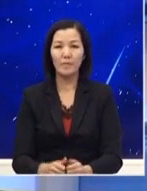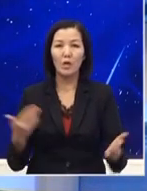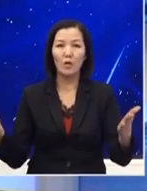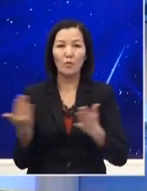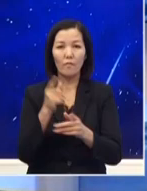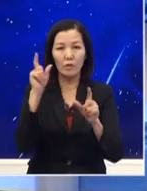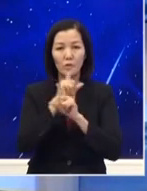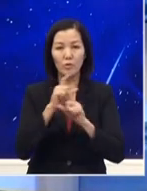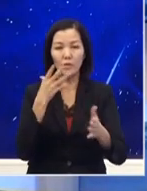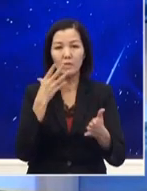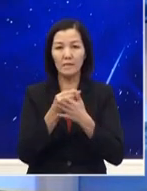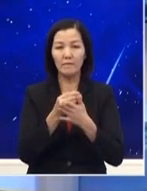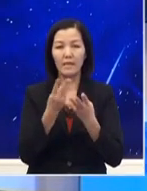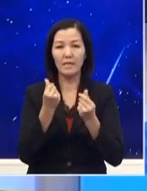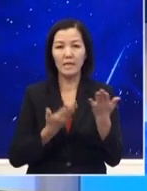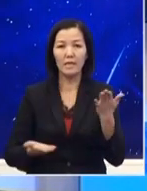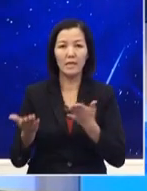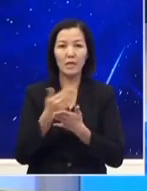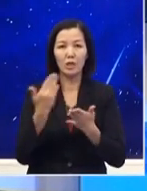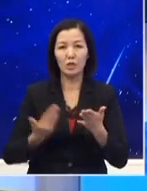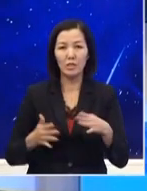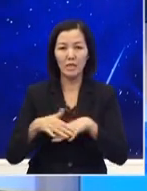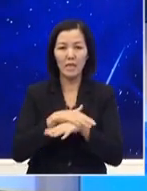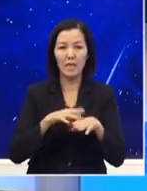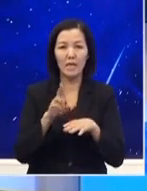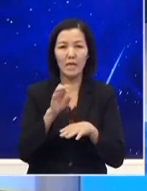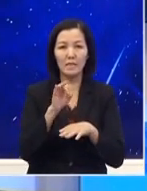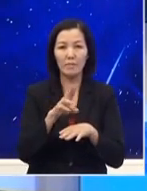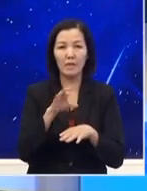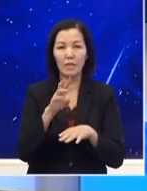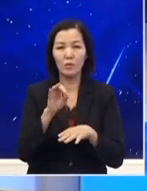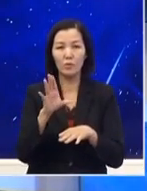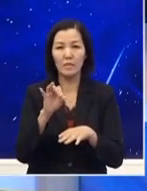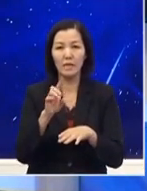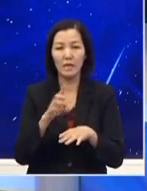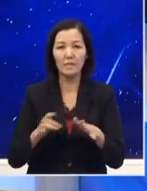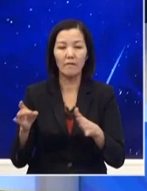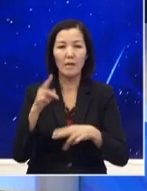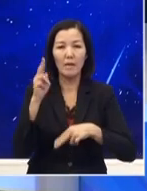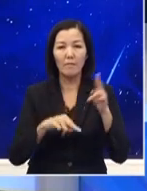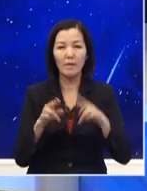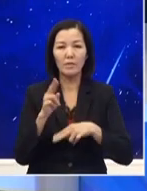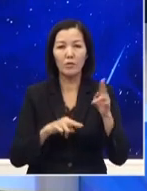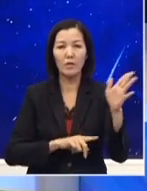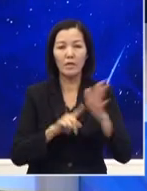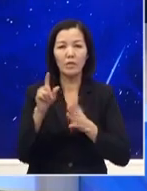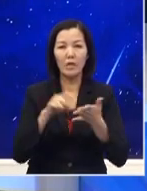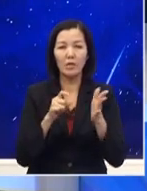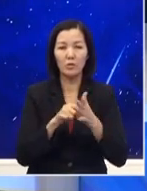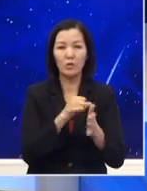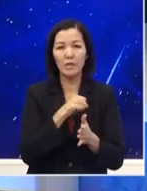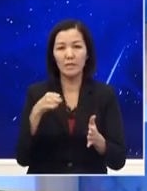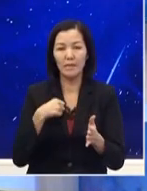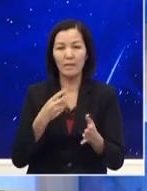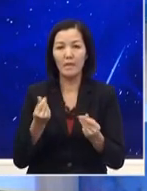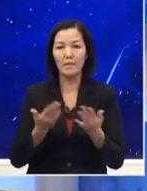Новые школы за собственные средства. Жители сел Казыбаева и Таскудык Сарканского района построили здание начальной школы на собранные